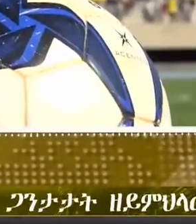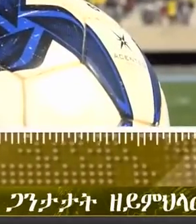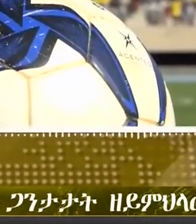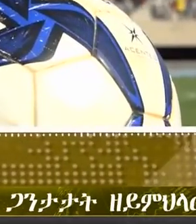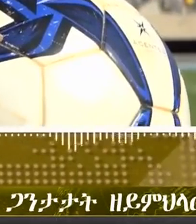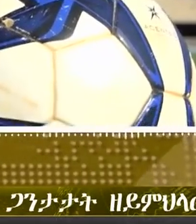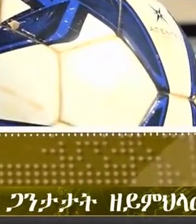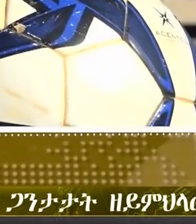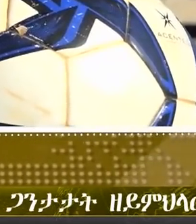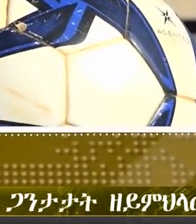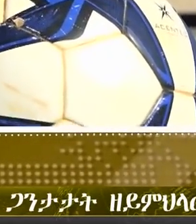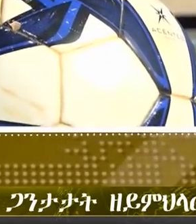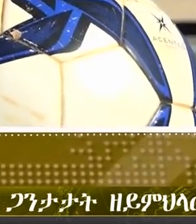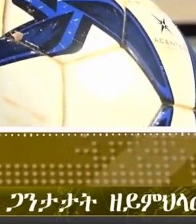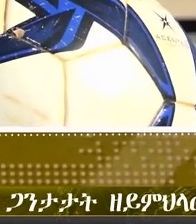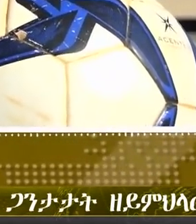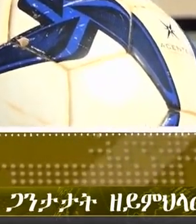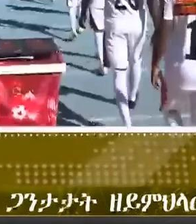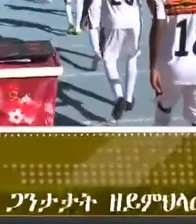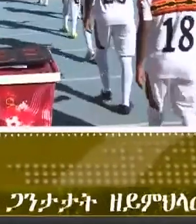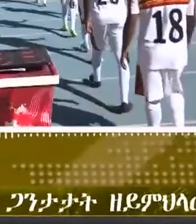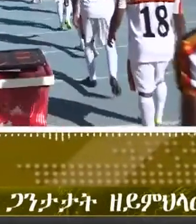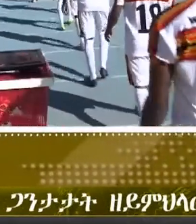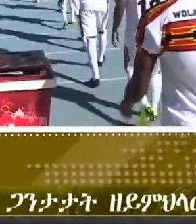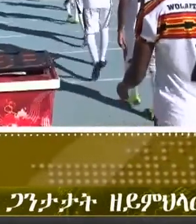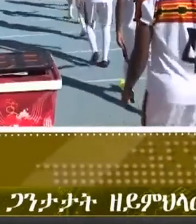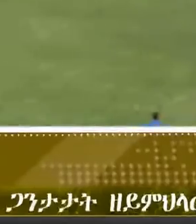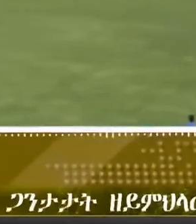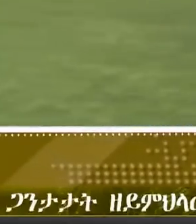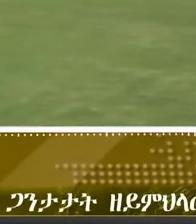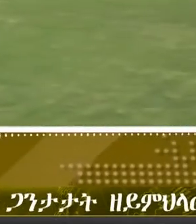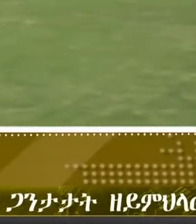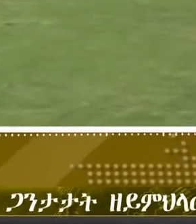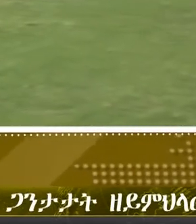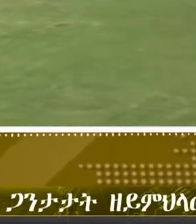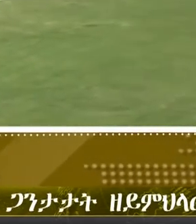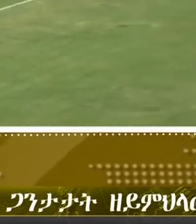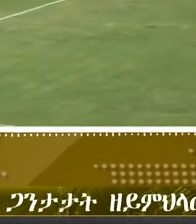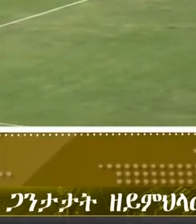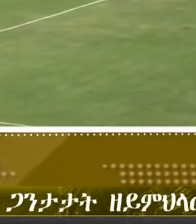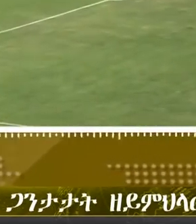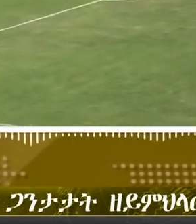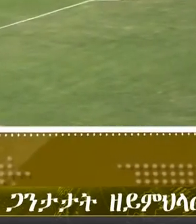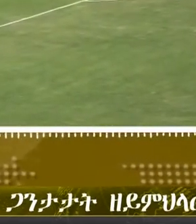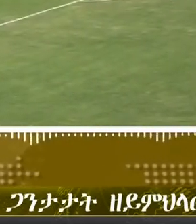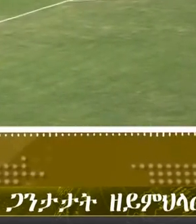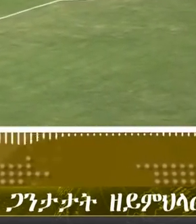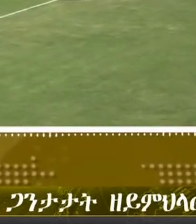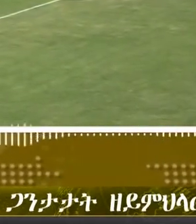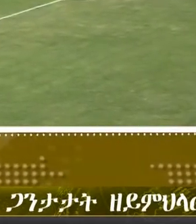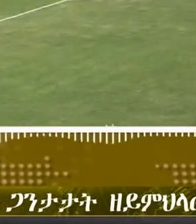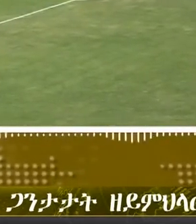کیت کالا سن عزت لحاتی سر زی من معاینت شکلات زدایت لی هجی